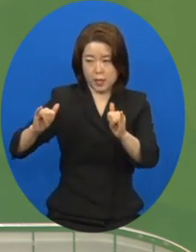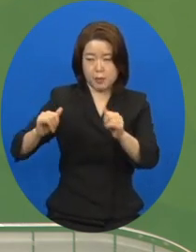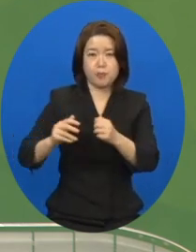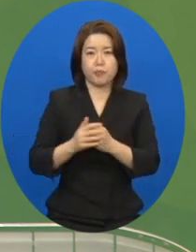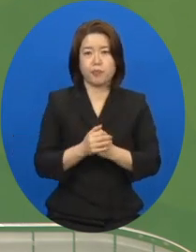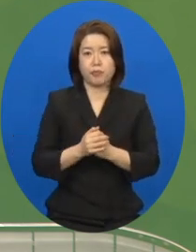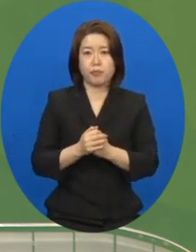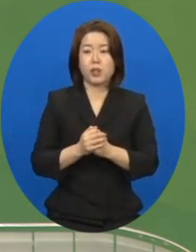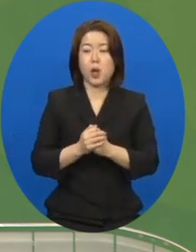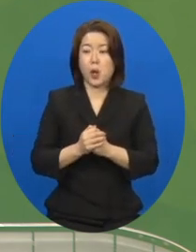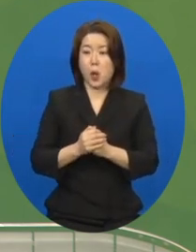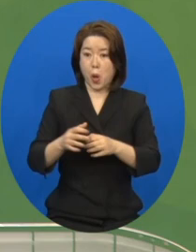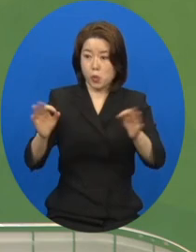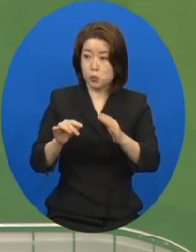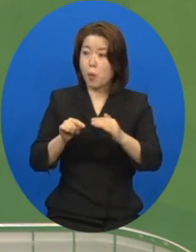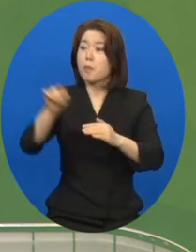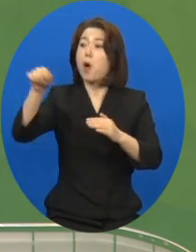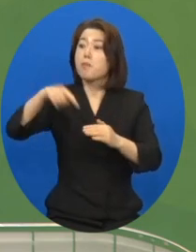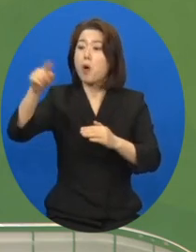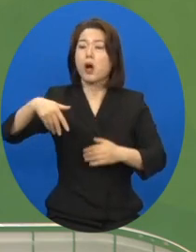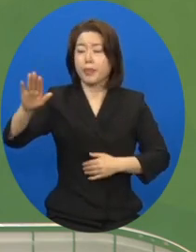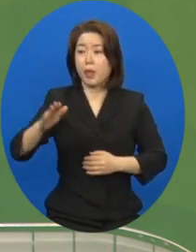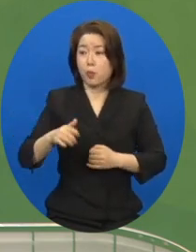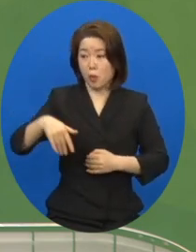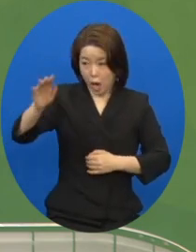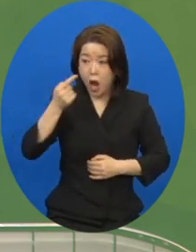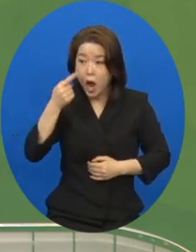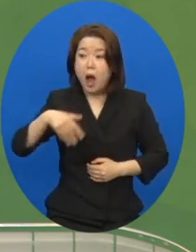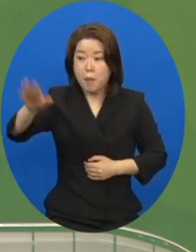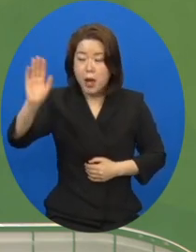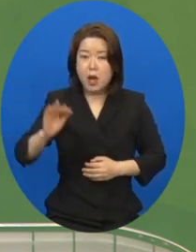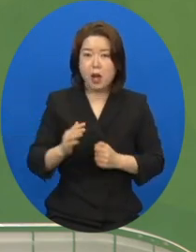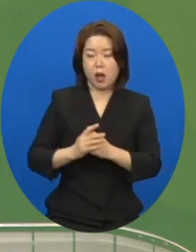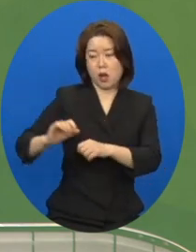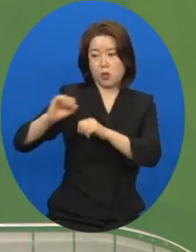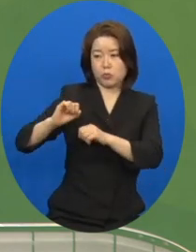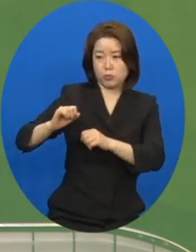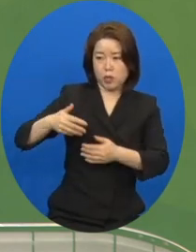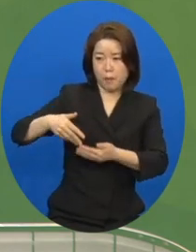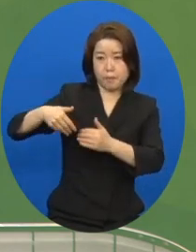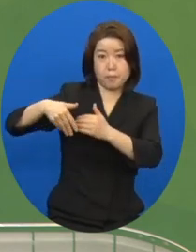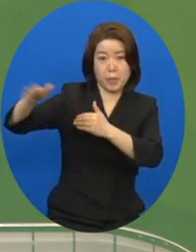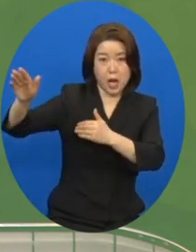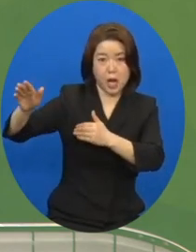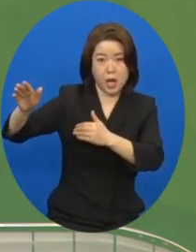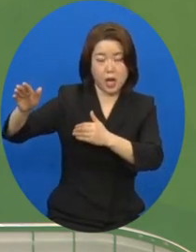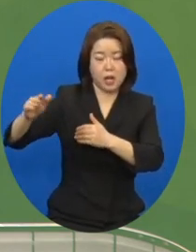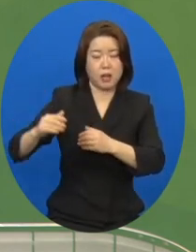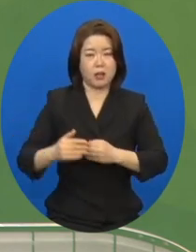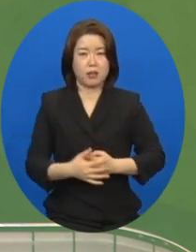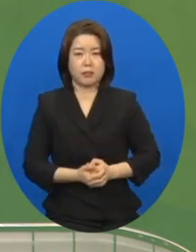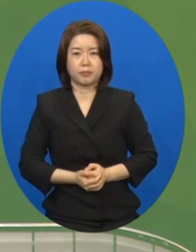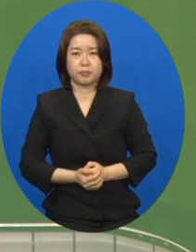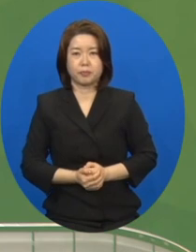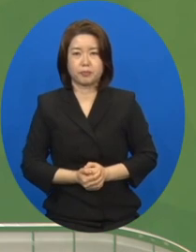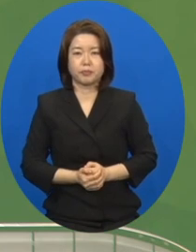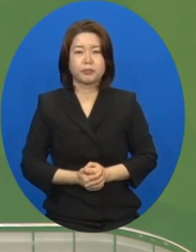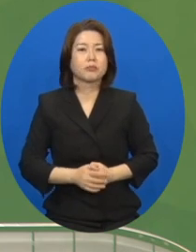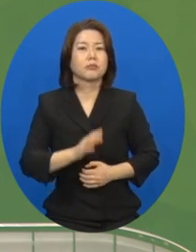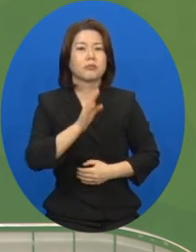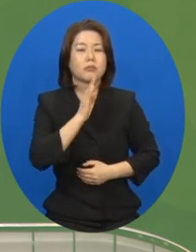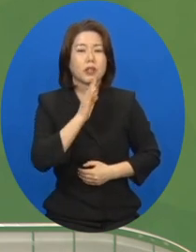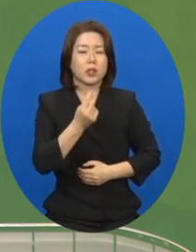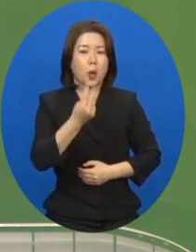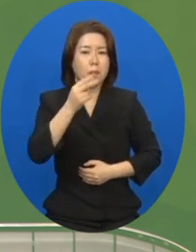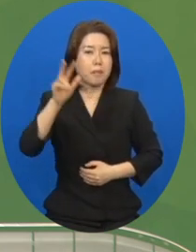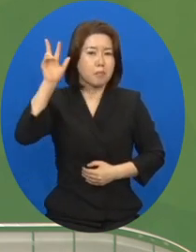아 방금 나갔다고 쫓아가 보라고 그래서 그 군사들을 따돌립니다. 정말